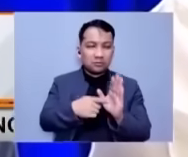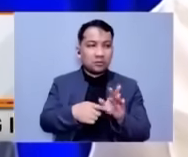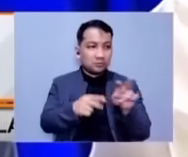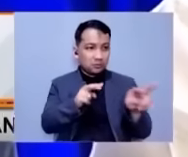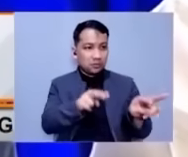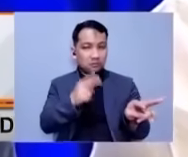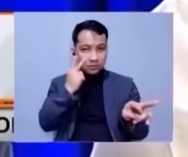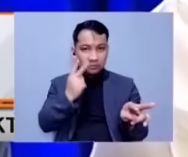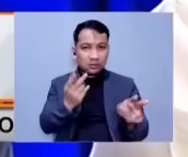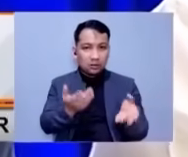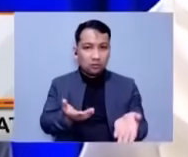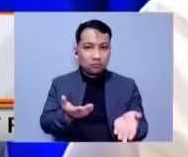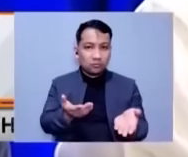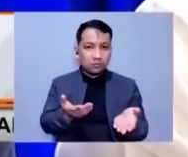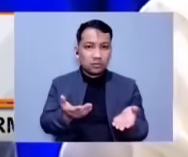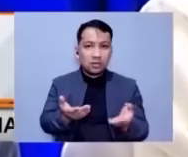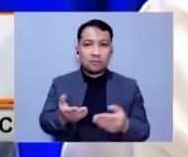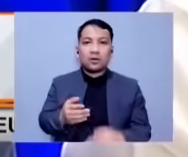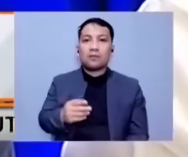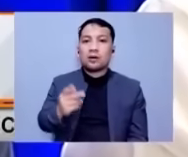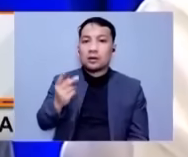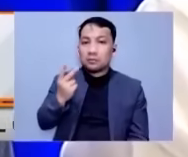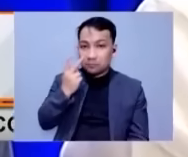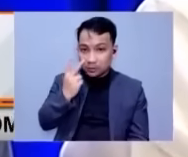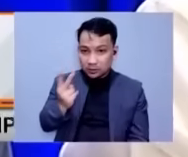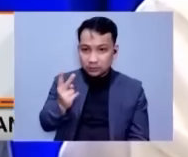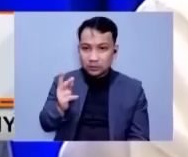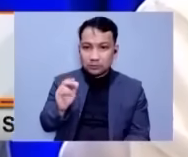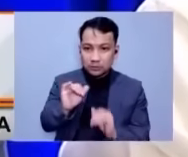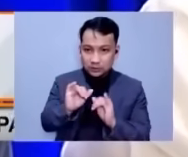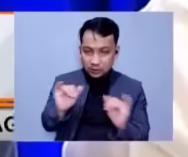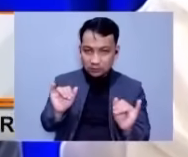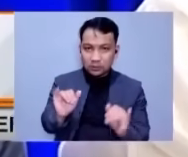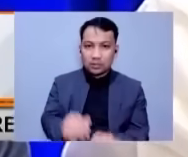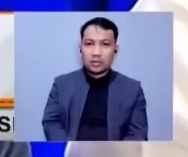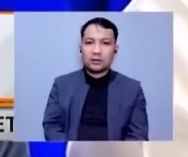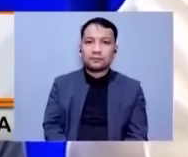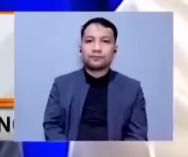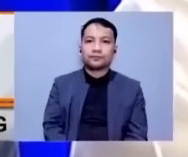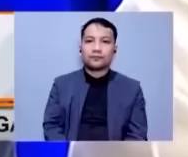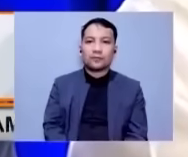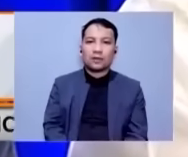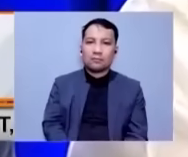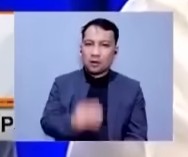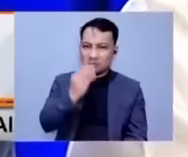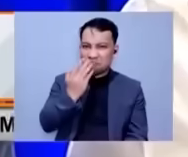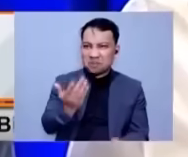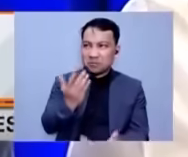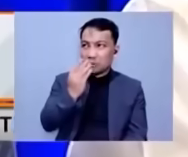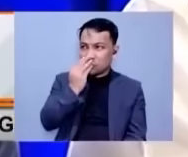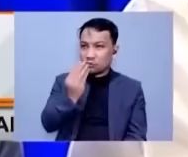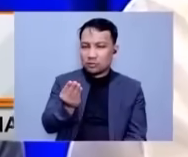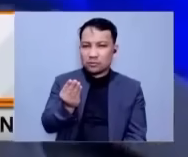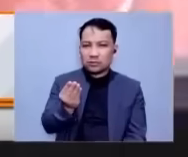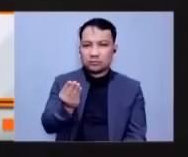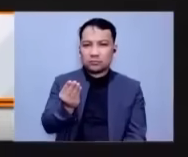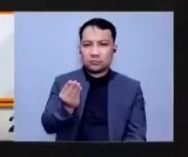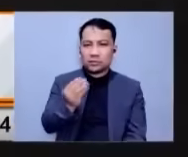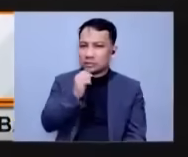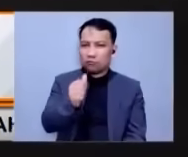na may mga nakita ho kami na ganun. Doko konti ho, yun ho ang ayaw namin maulit